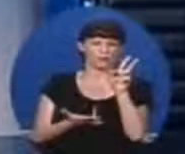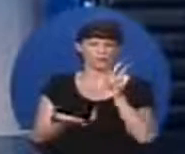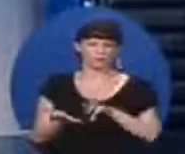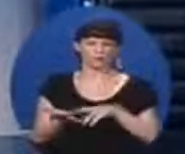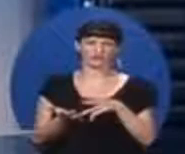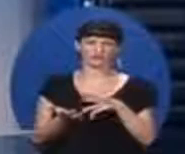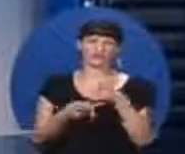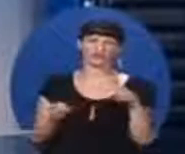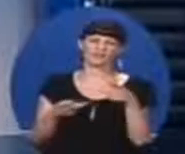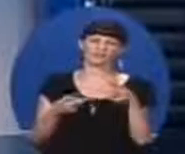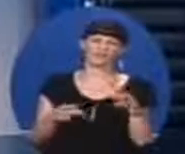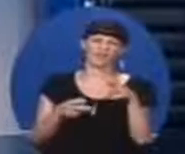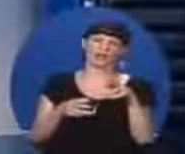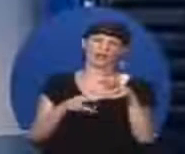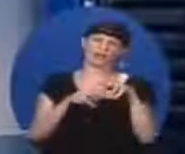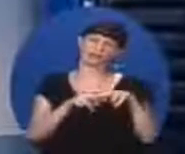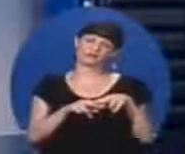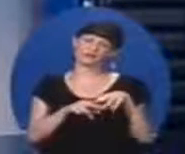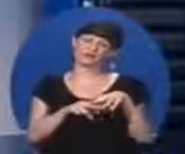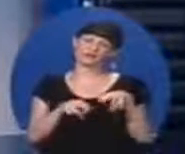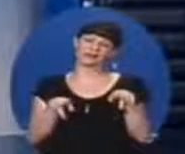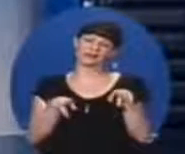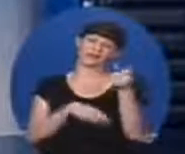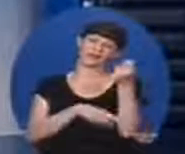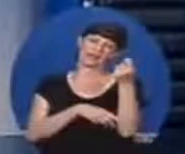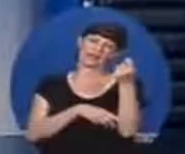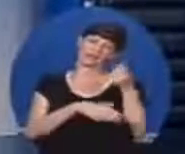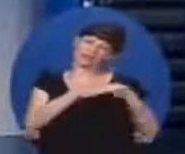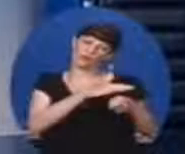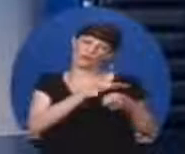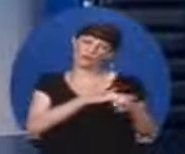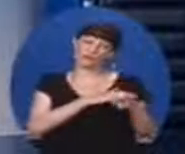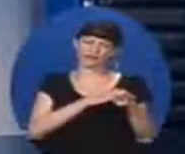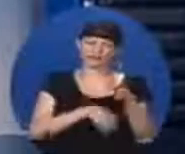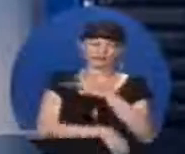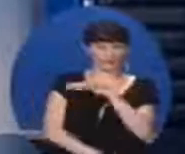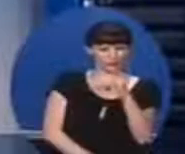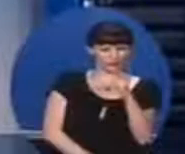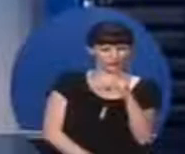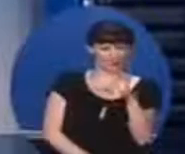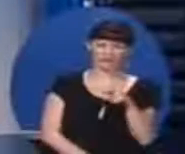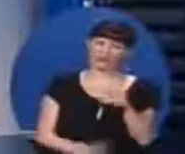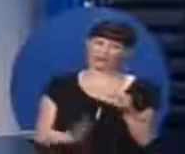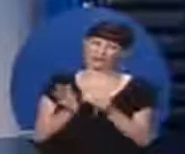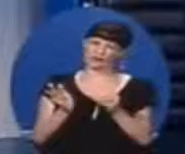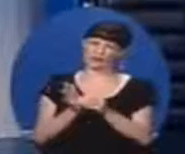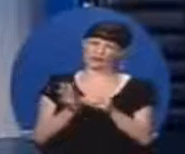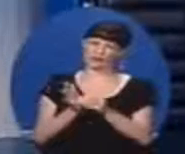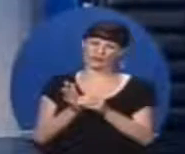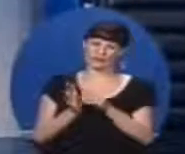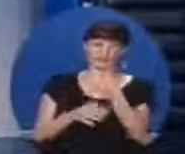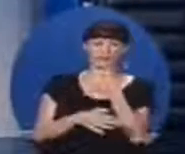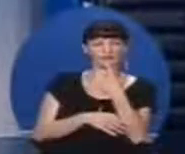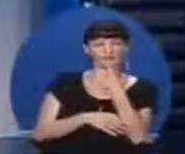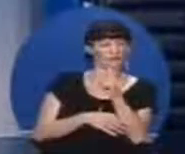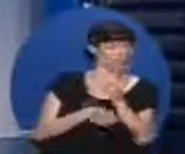שקל, זה ההבדל בין מדינה מתוקנת ללא מתוקנת. זה עוד לא קיים אצלנו, אבל תסביר. אנחנו לא יודעים. אתה אומר שאנחנו לא